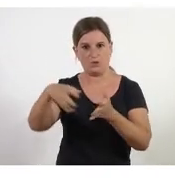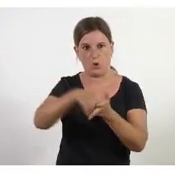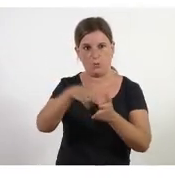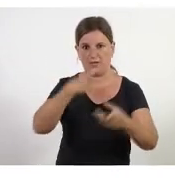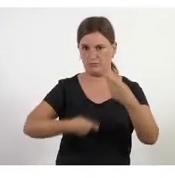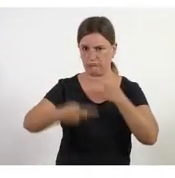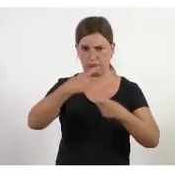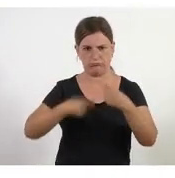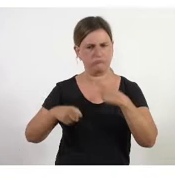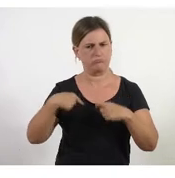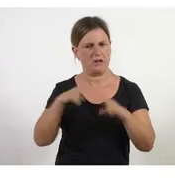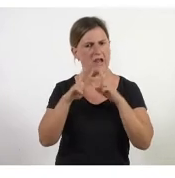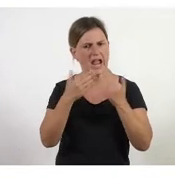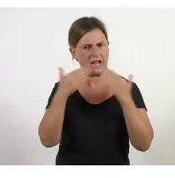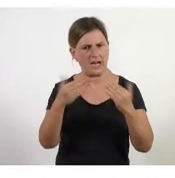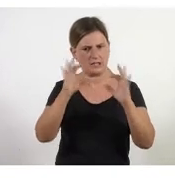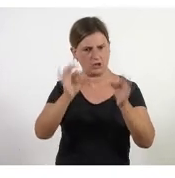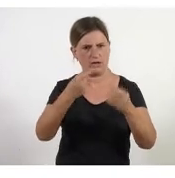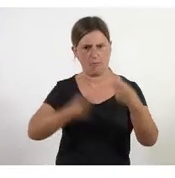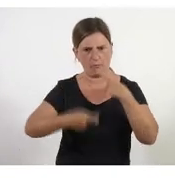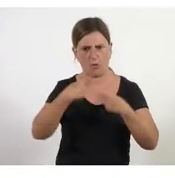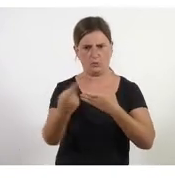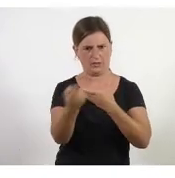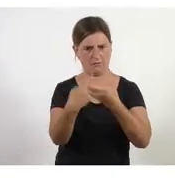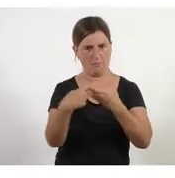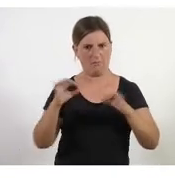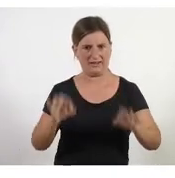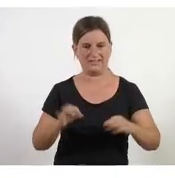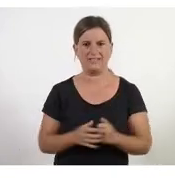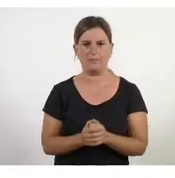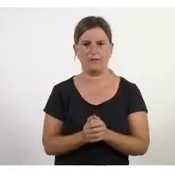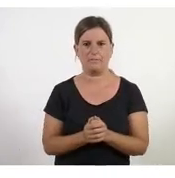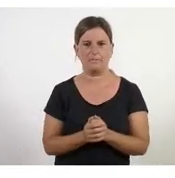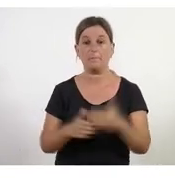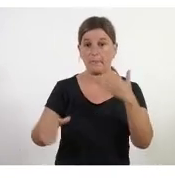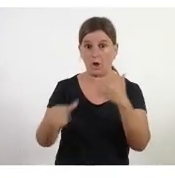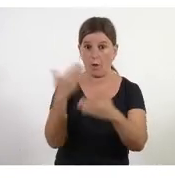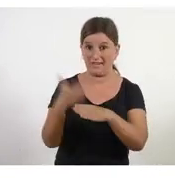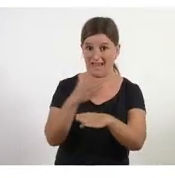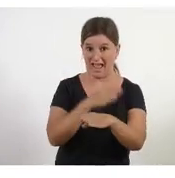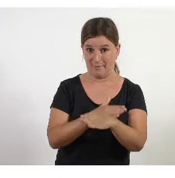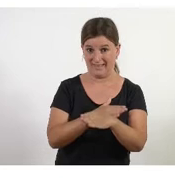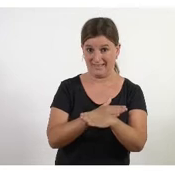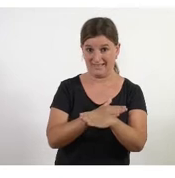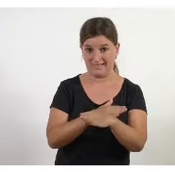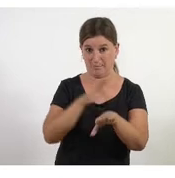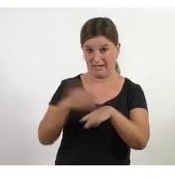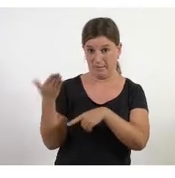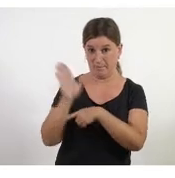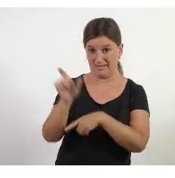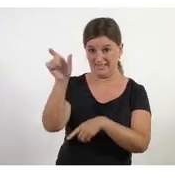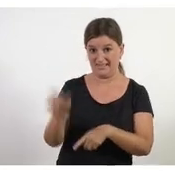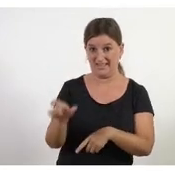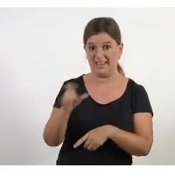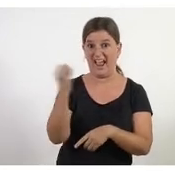agrairem molt que feu preguntes i que participeu molt. Abans de començar i presentar-vos al ponent d'avui, que és en